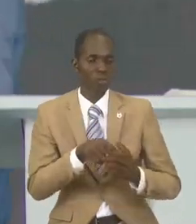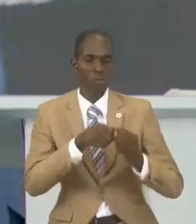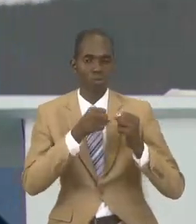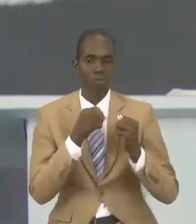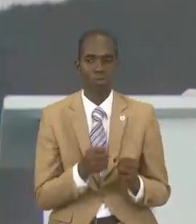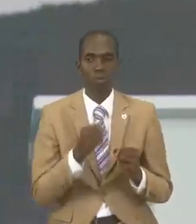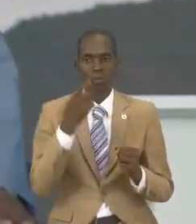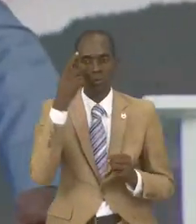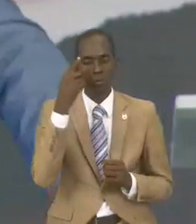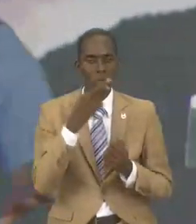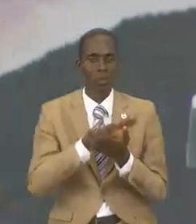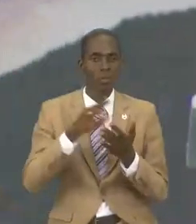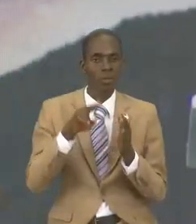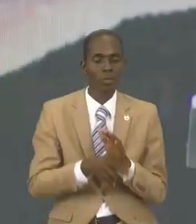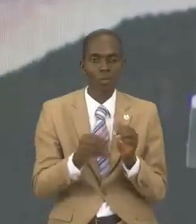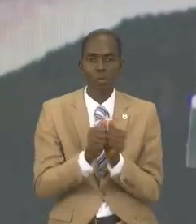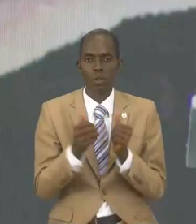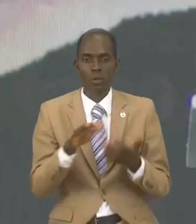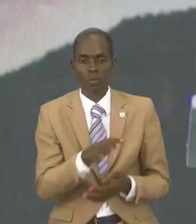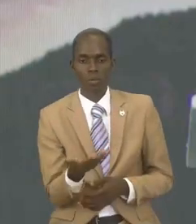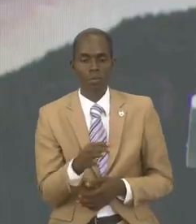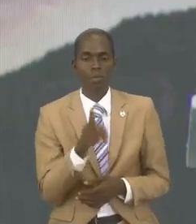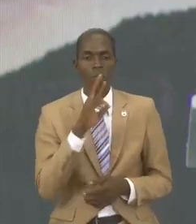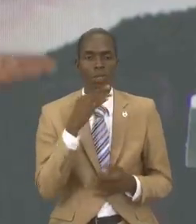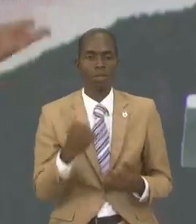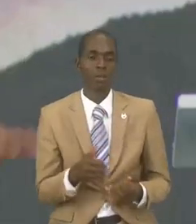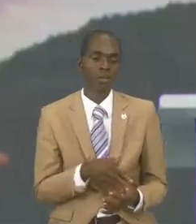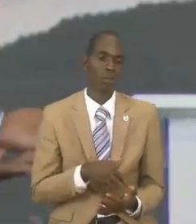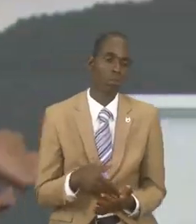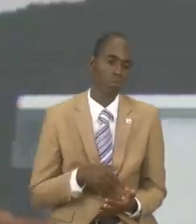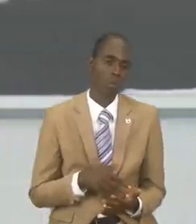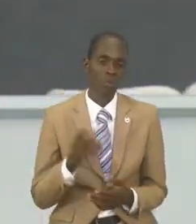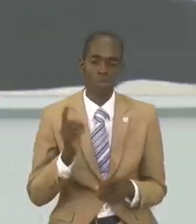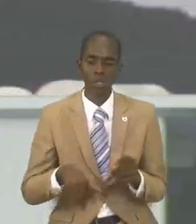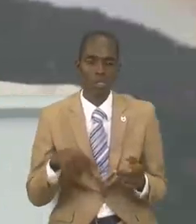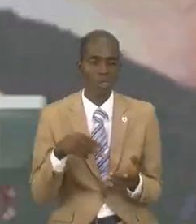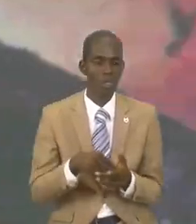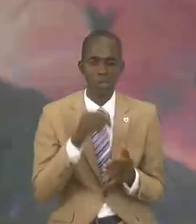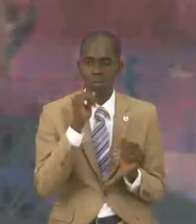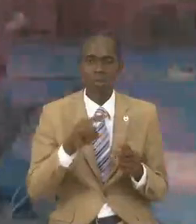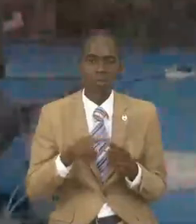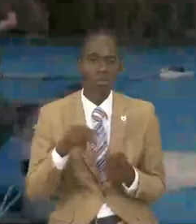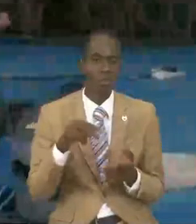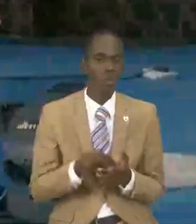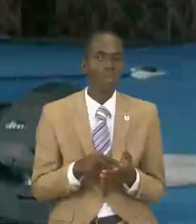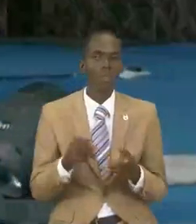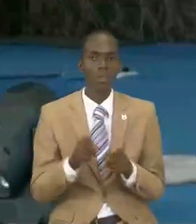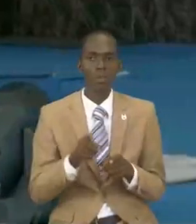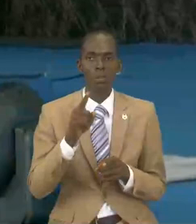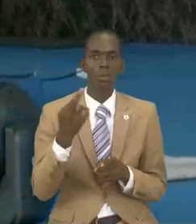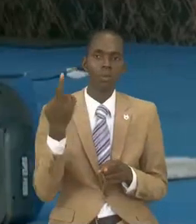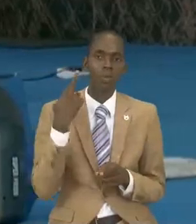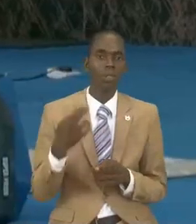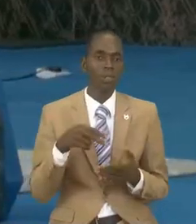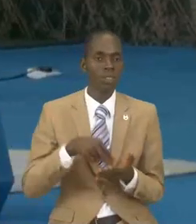la justice de façon non compromettante, tu vas de gauche à droite. Tu n'es plus faible comme